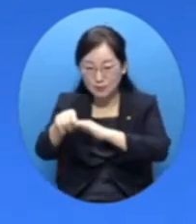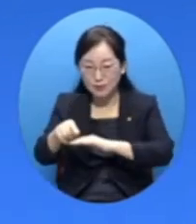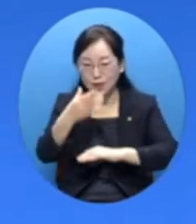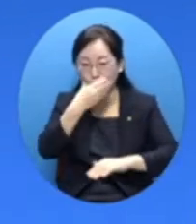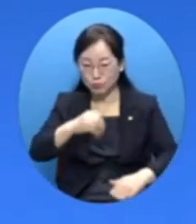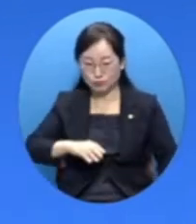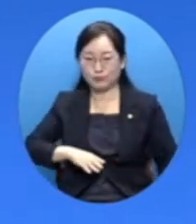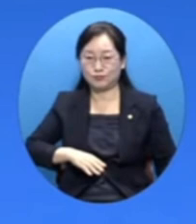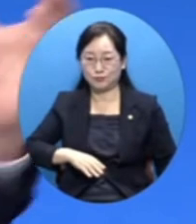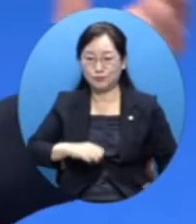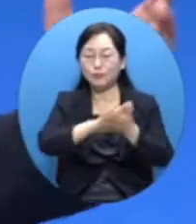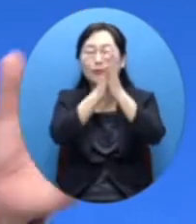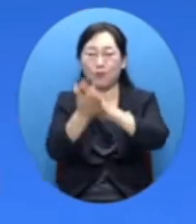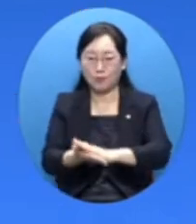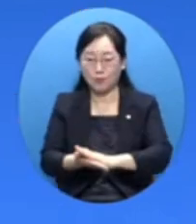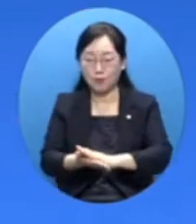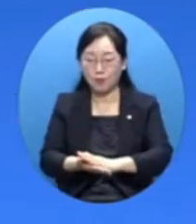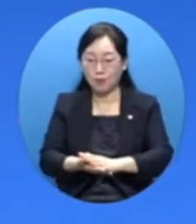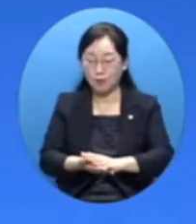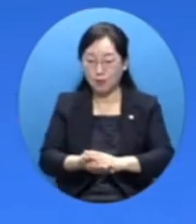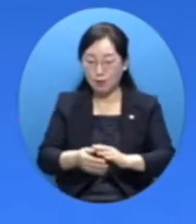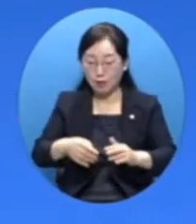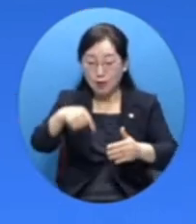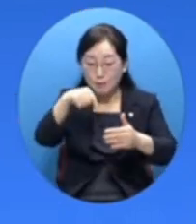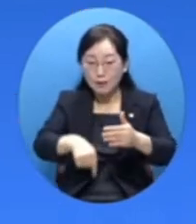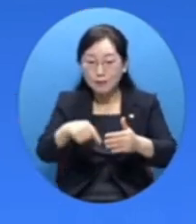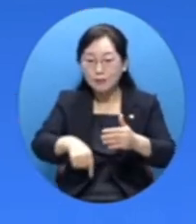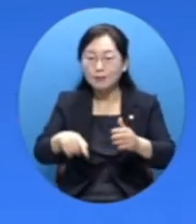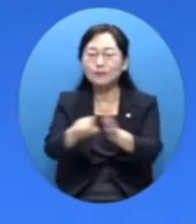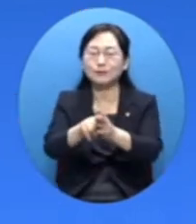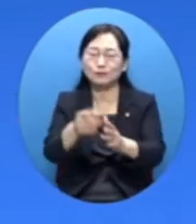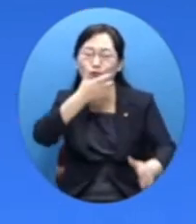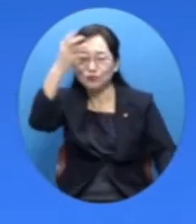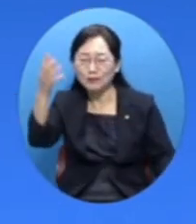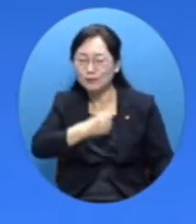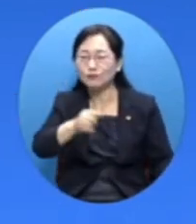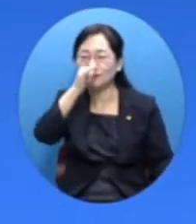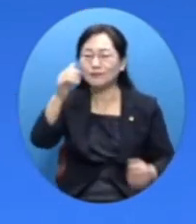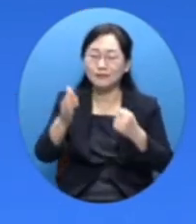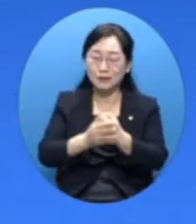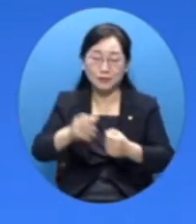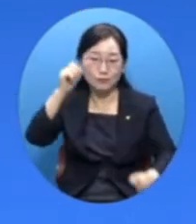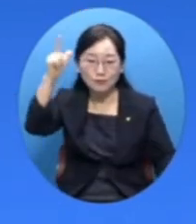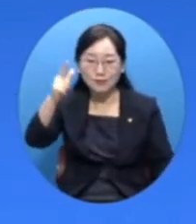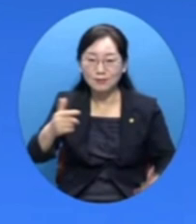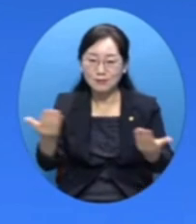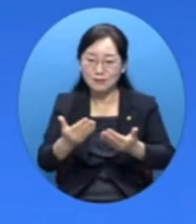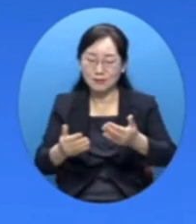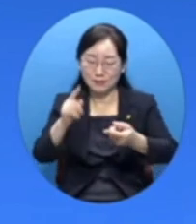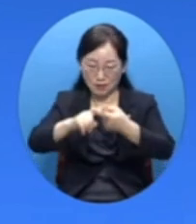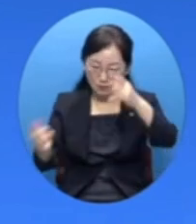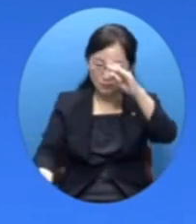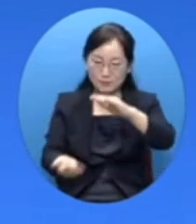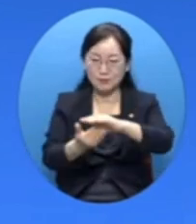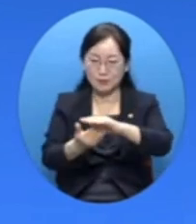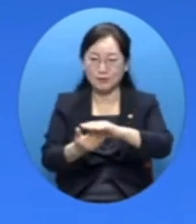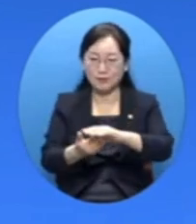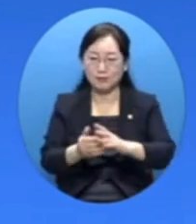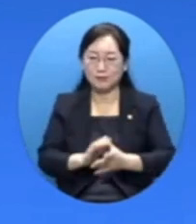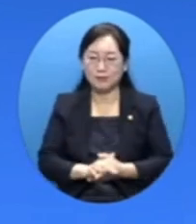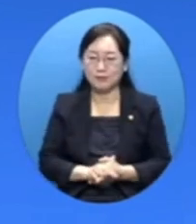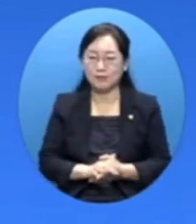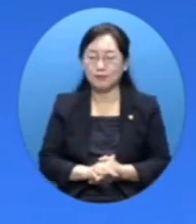왔습니다 아무것도 없 지만 그 마음에 믿음이 있었고 꿈이 있었기 때문에 이게 위대한 역사를 이루어냈던 것입니다